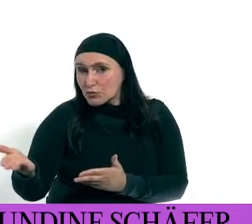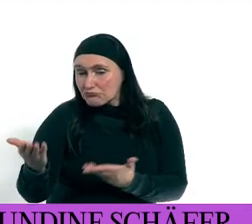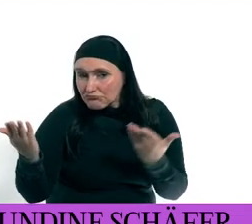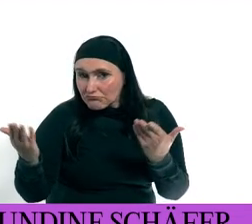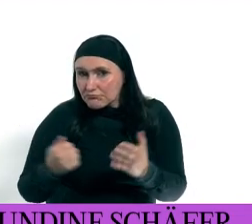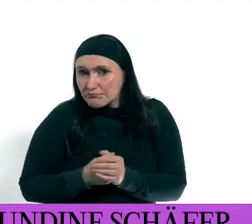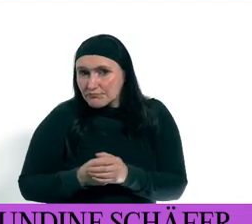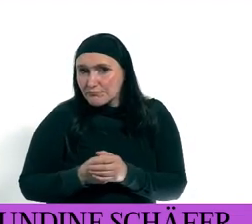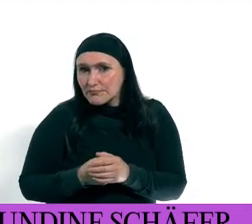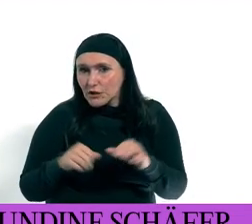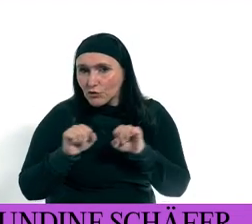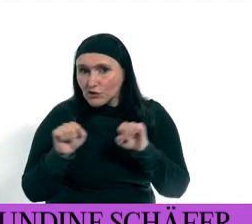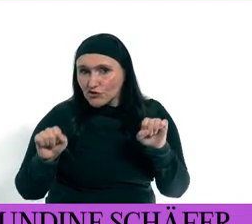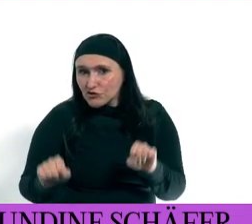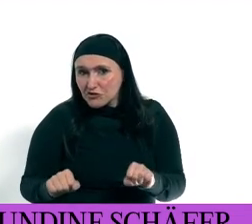2 Jahren?